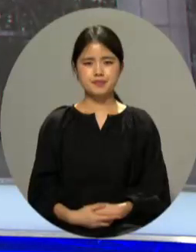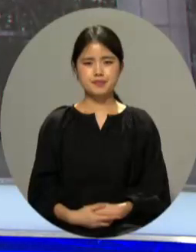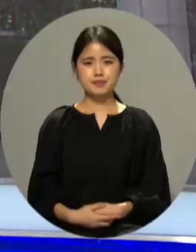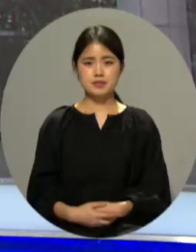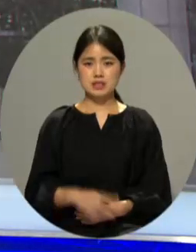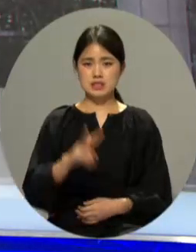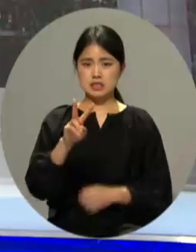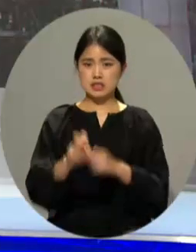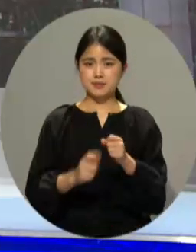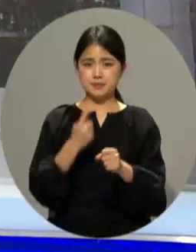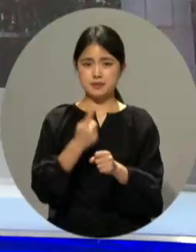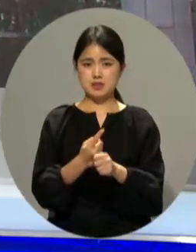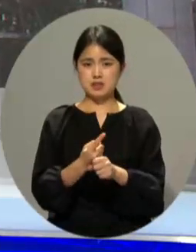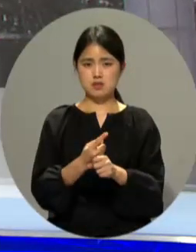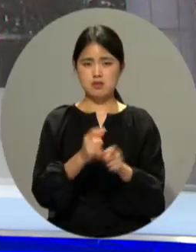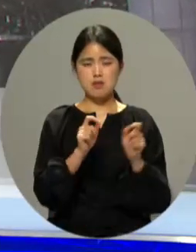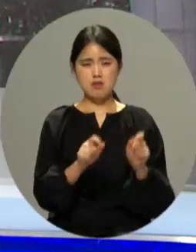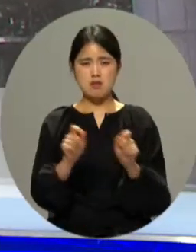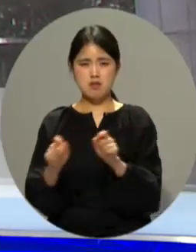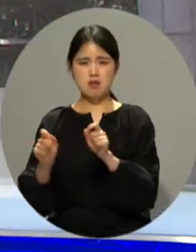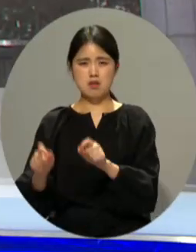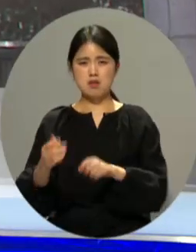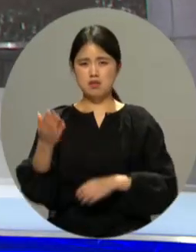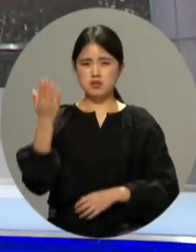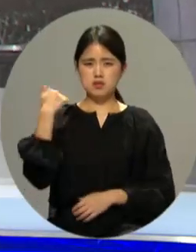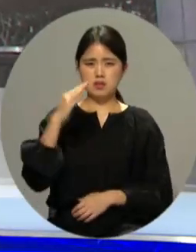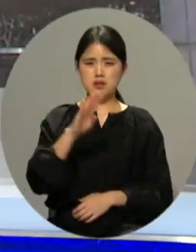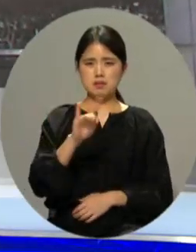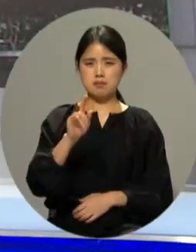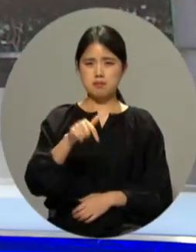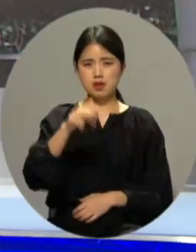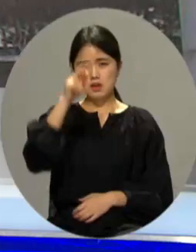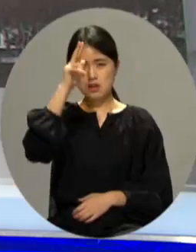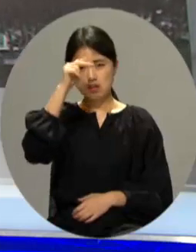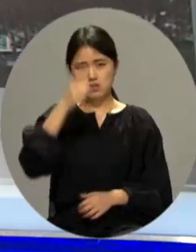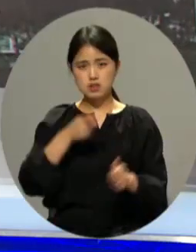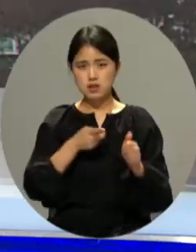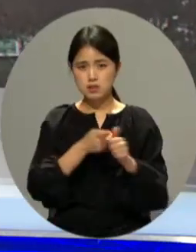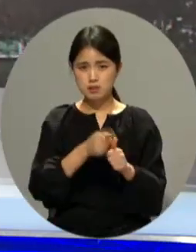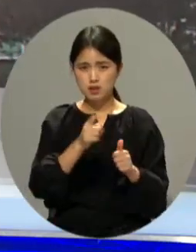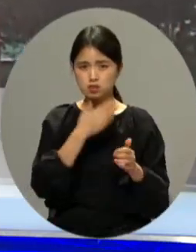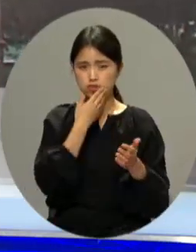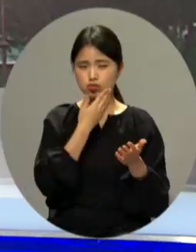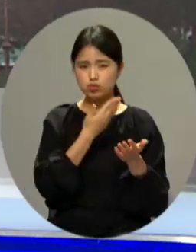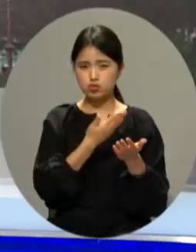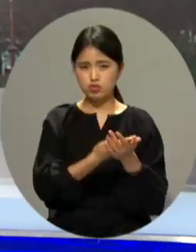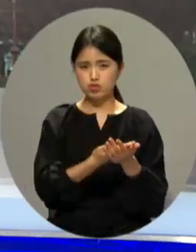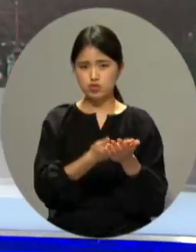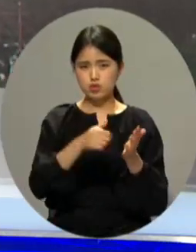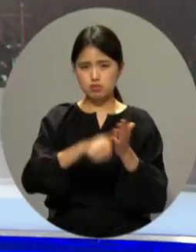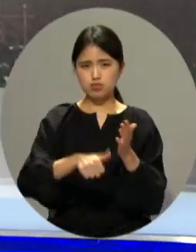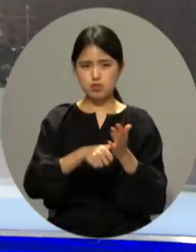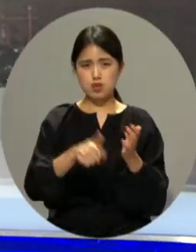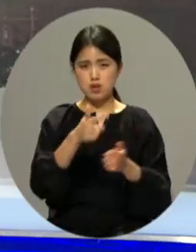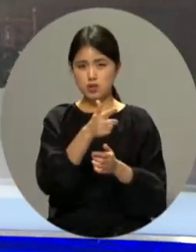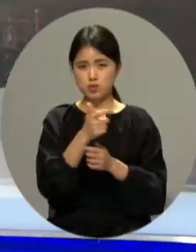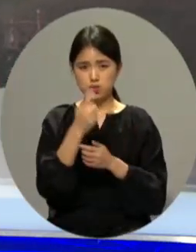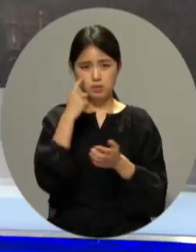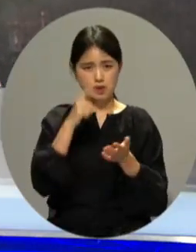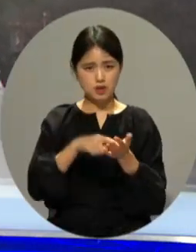21년 동안 미제 사건으로 남아있는고 백성기 경사 피살 사건의 중요 증거품인 권총이 발견되면서